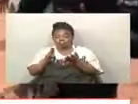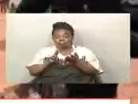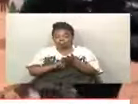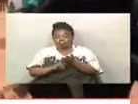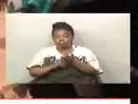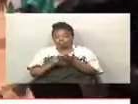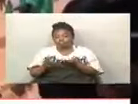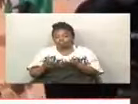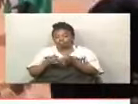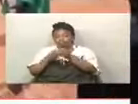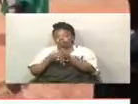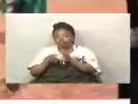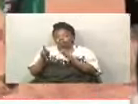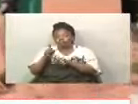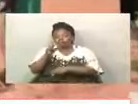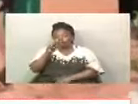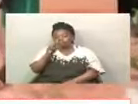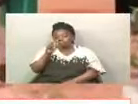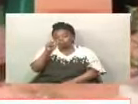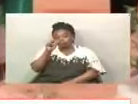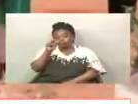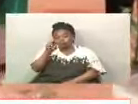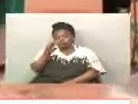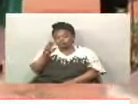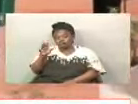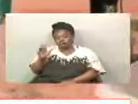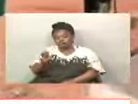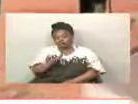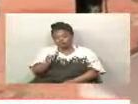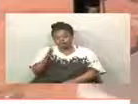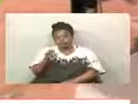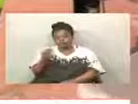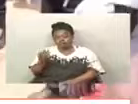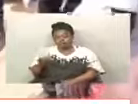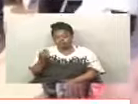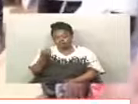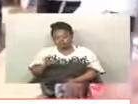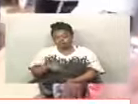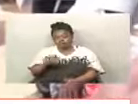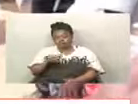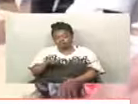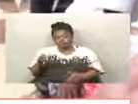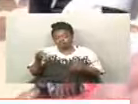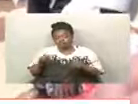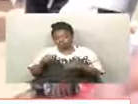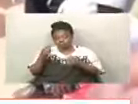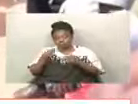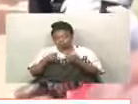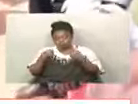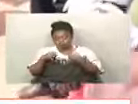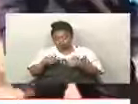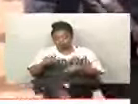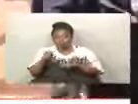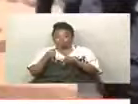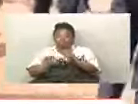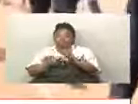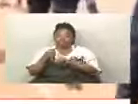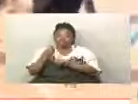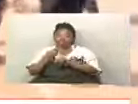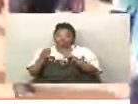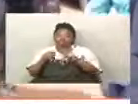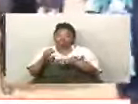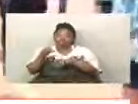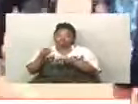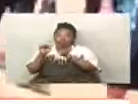akule minu wabu tuzibaka kumino tawuni kansu kukwiri ngudo no kujamu ibira bise chitundu wabubi adeke zanti bakuchukula nga bulimwezi ule